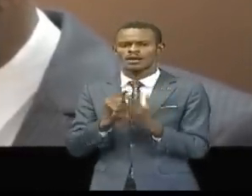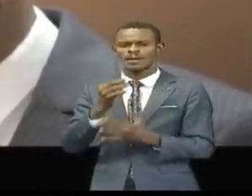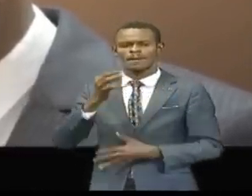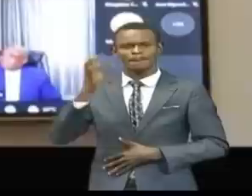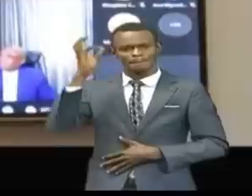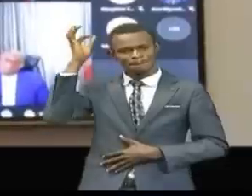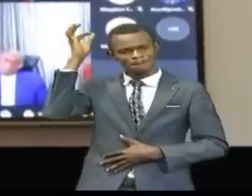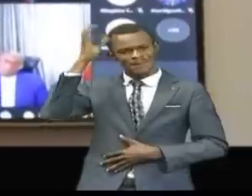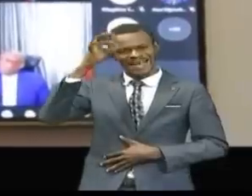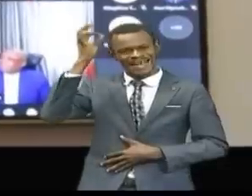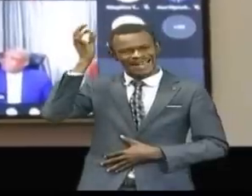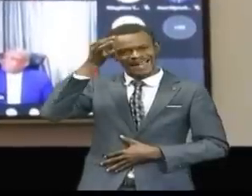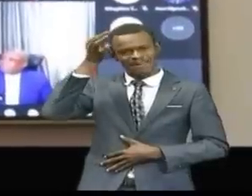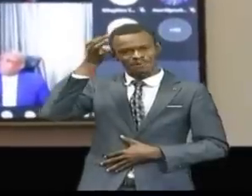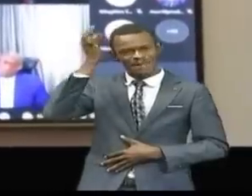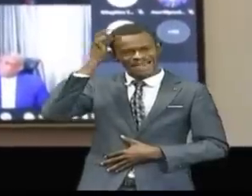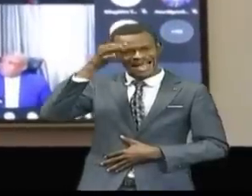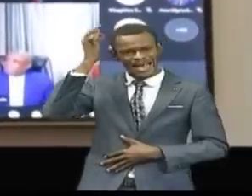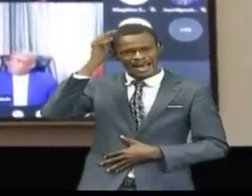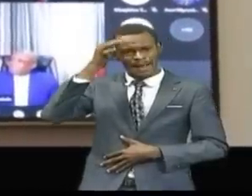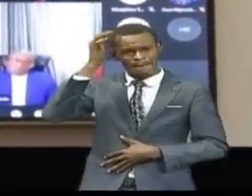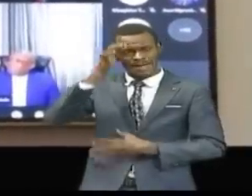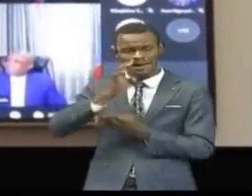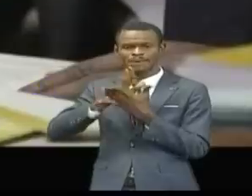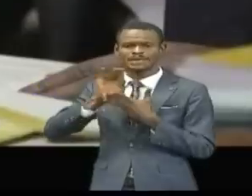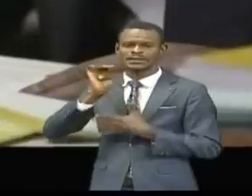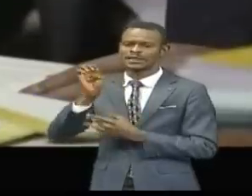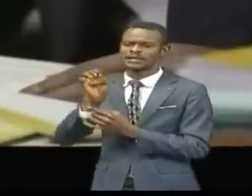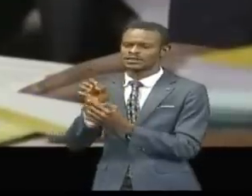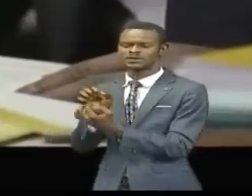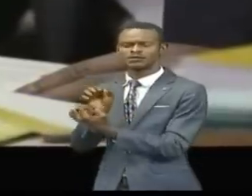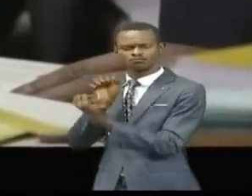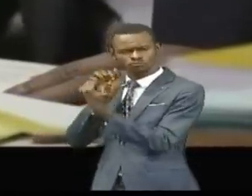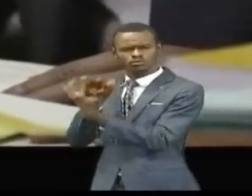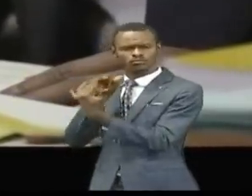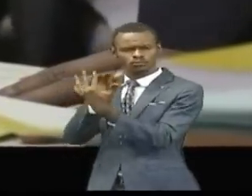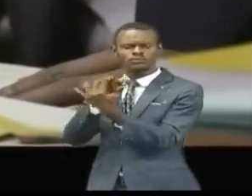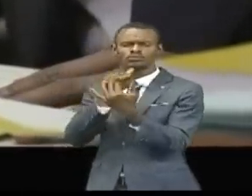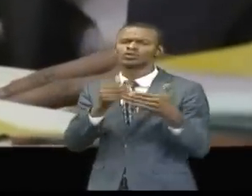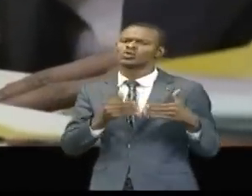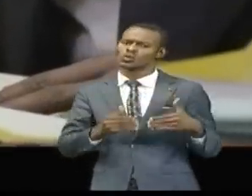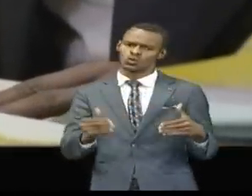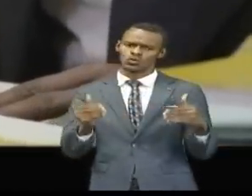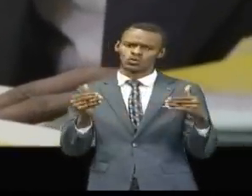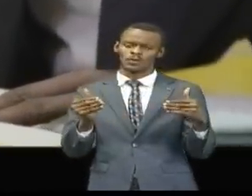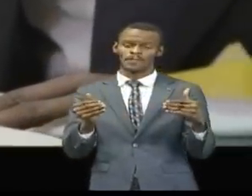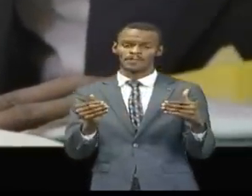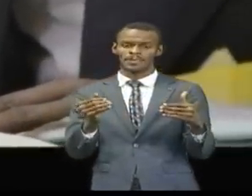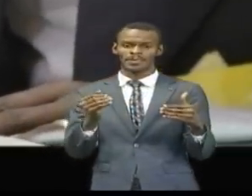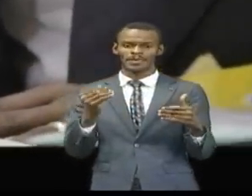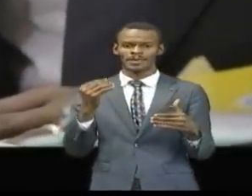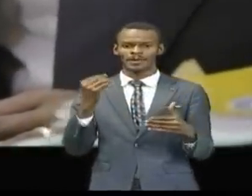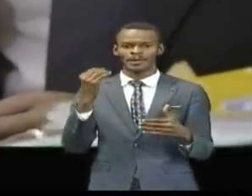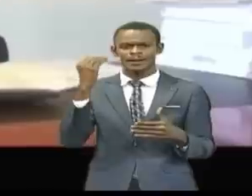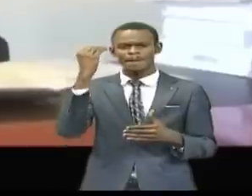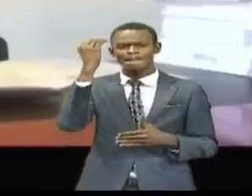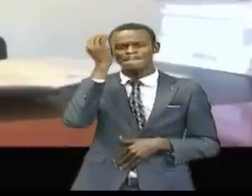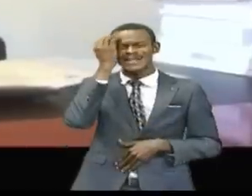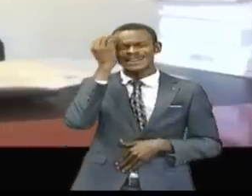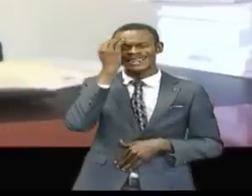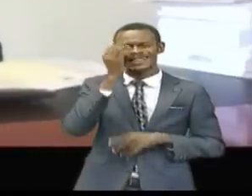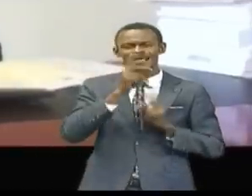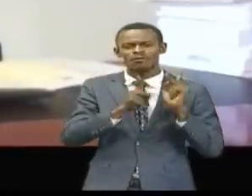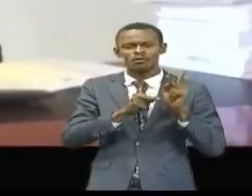Pendant la semaine qui se termine, l'état d'esprit de la population est resté dominé par 1.